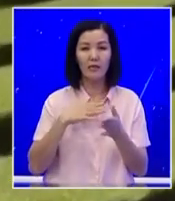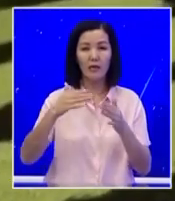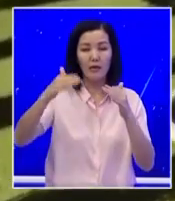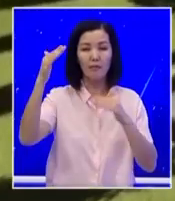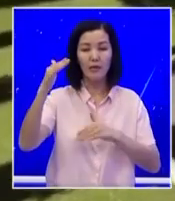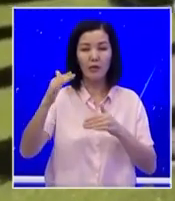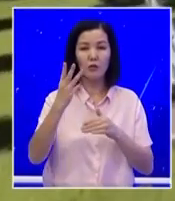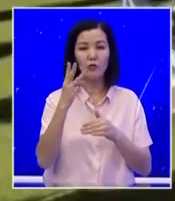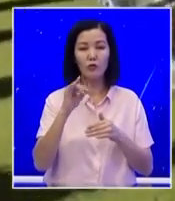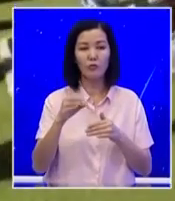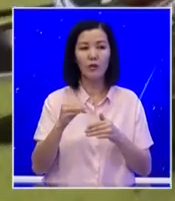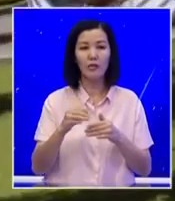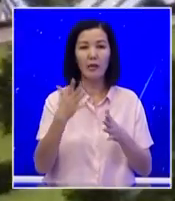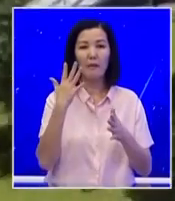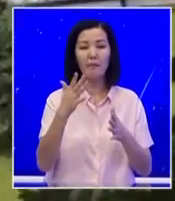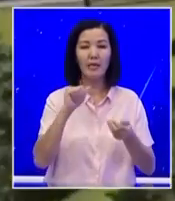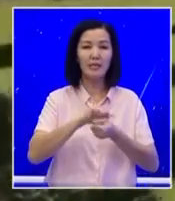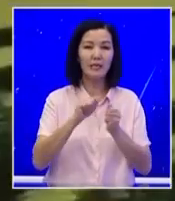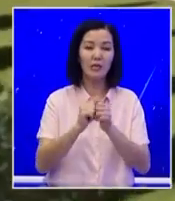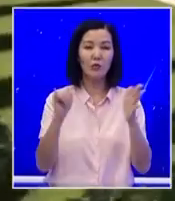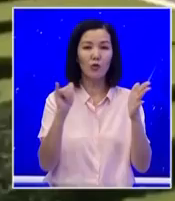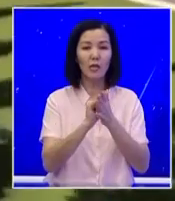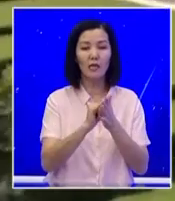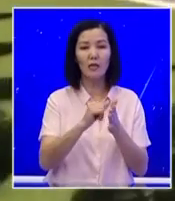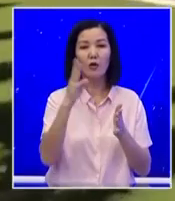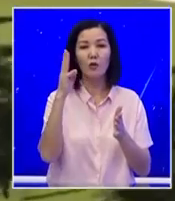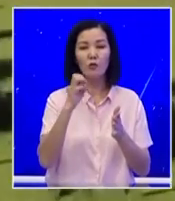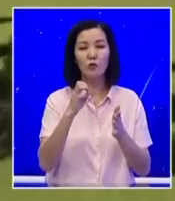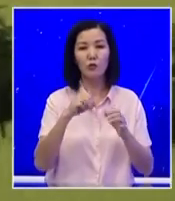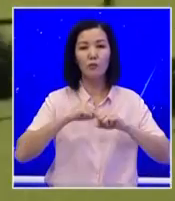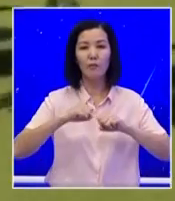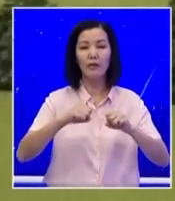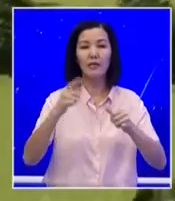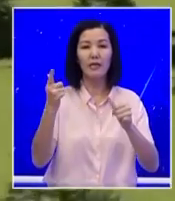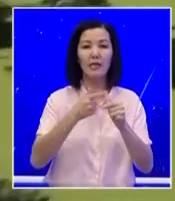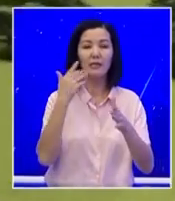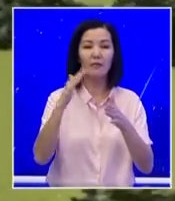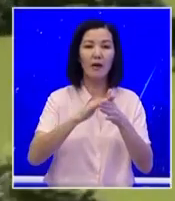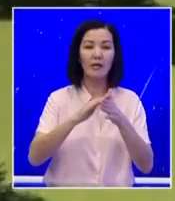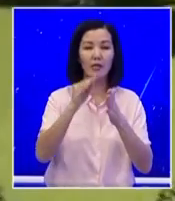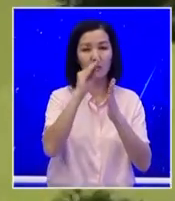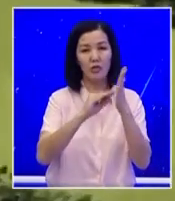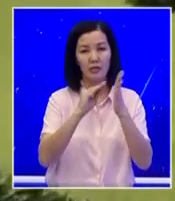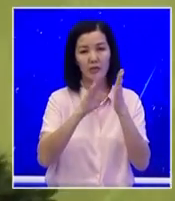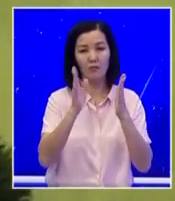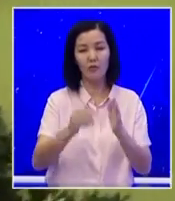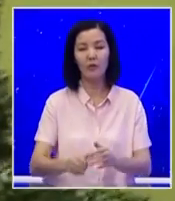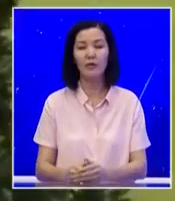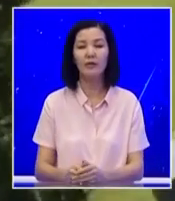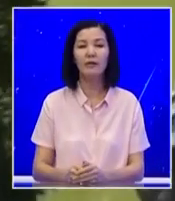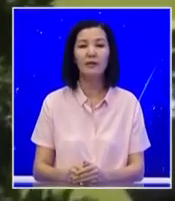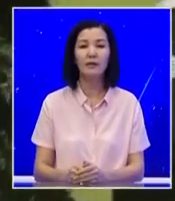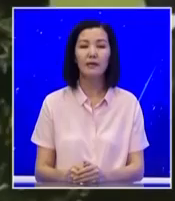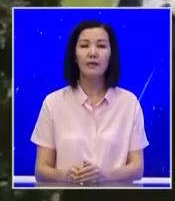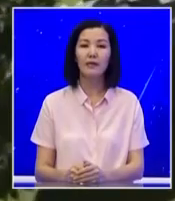метр болатын 5 тас орнатылады. Онда 300-ге тарта батыр бабалар есімі қашалмақ. Амина